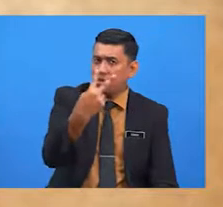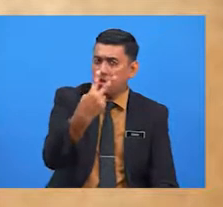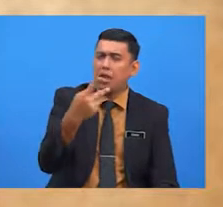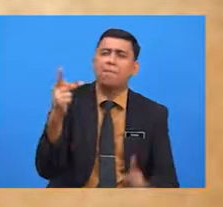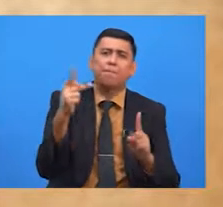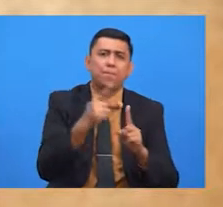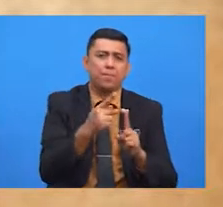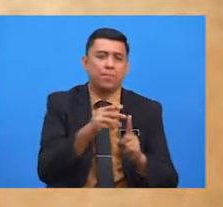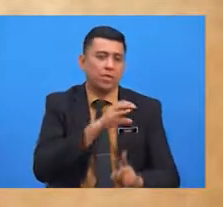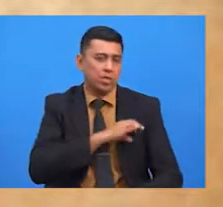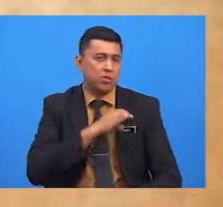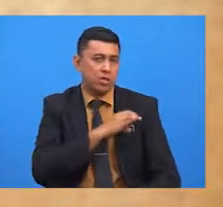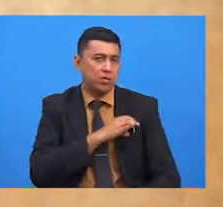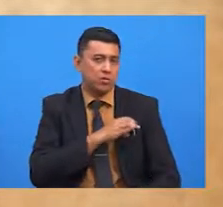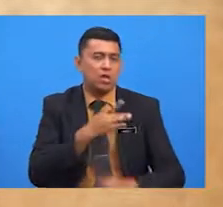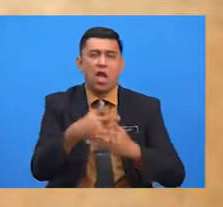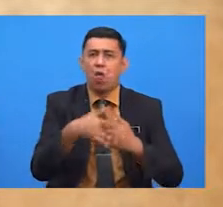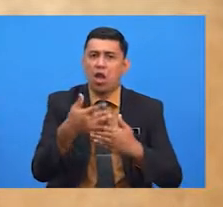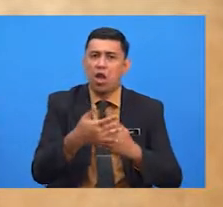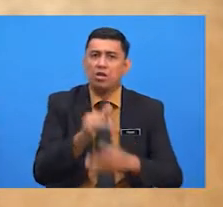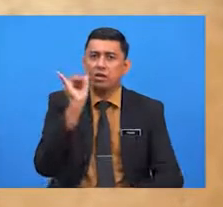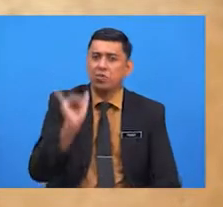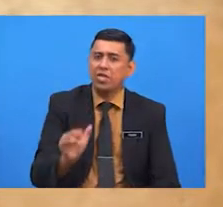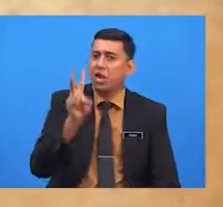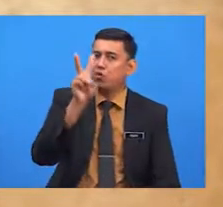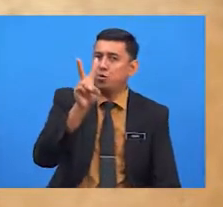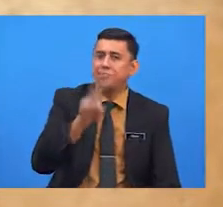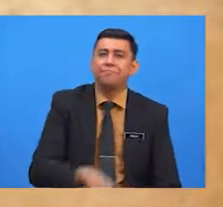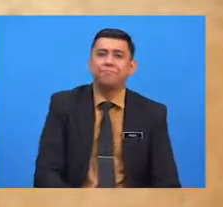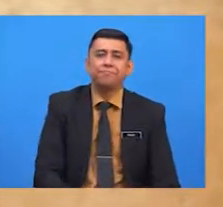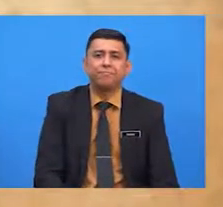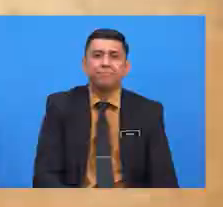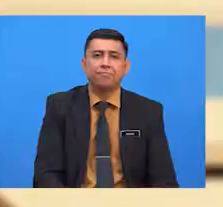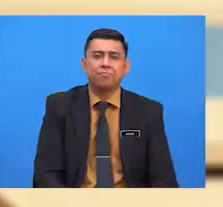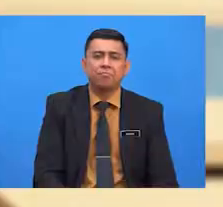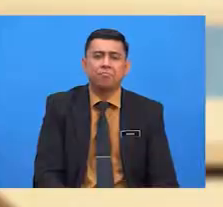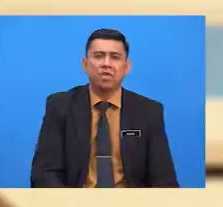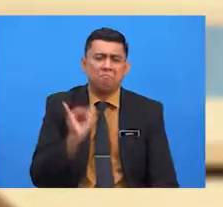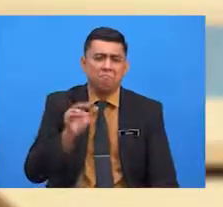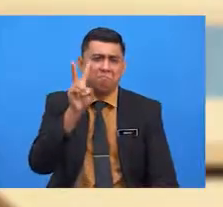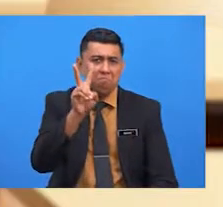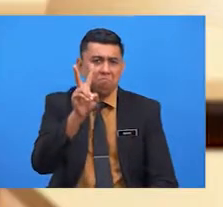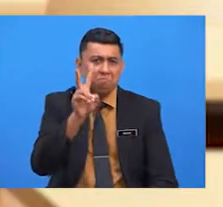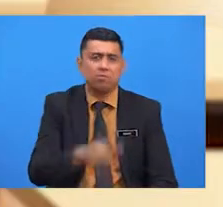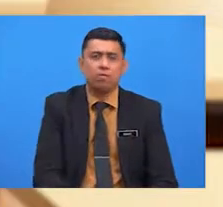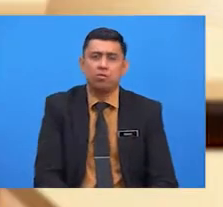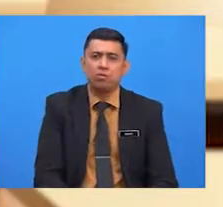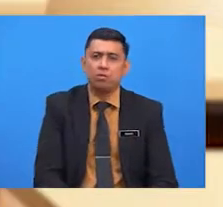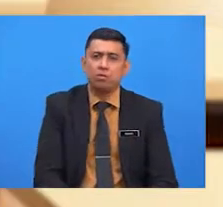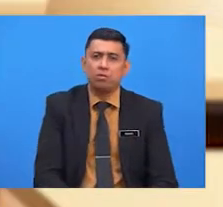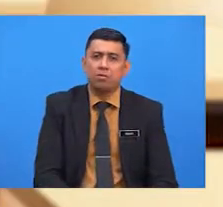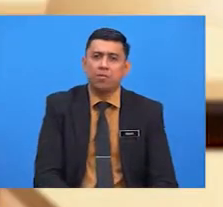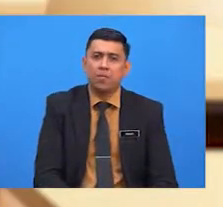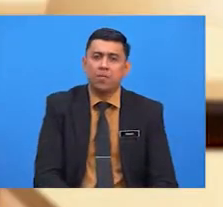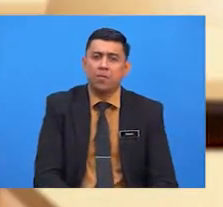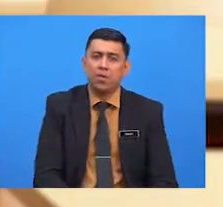kepada ciri tamadun awal dunia yang kedua. Ciri yang kedua ialah iaitu